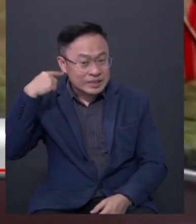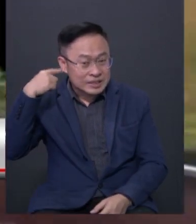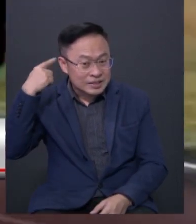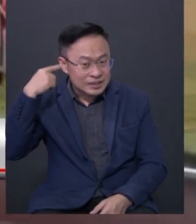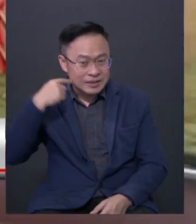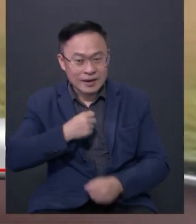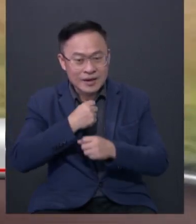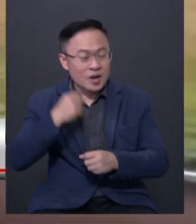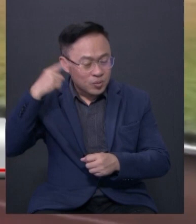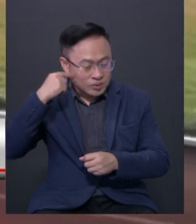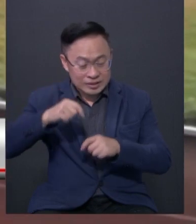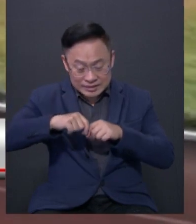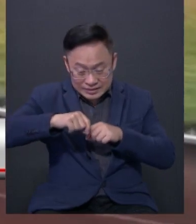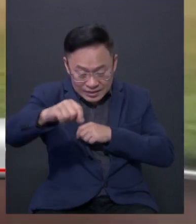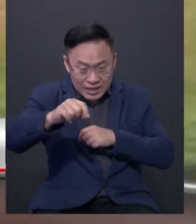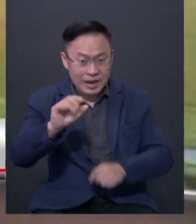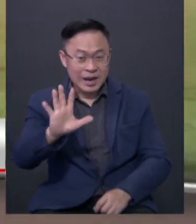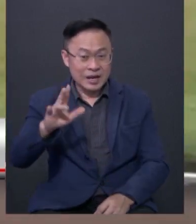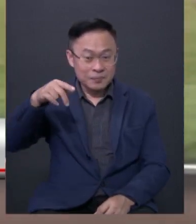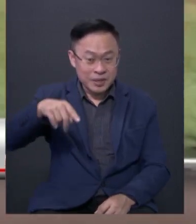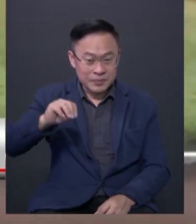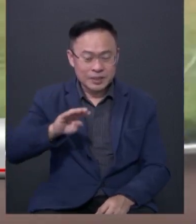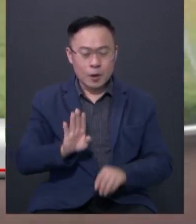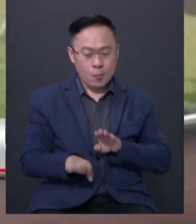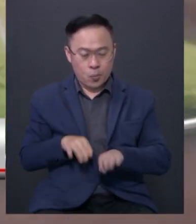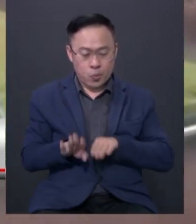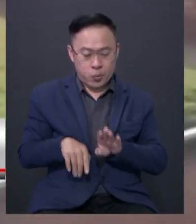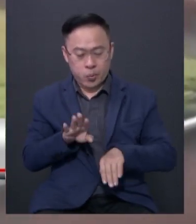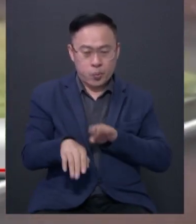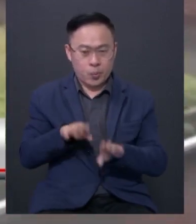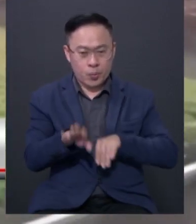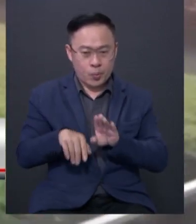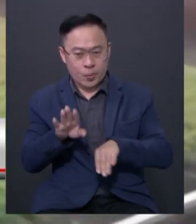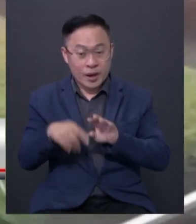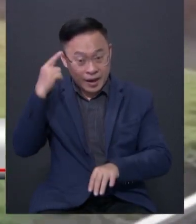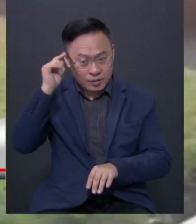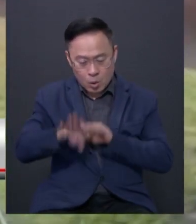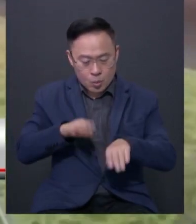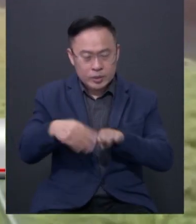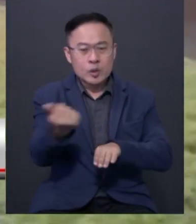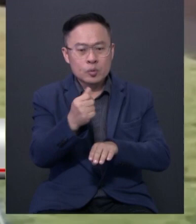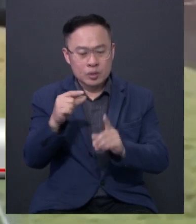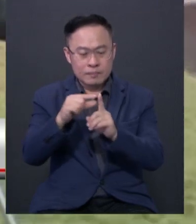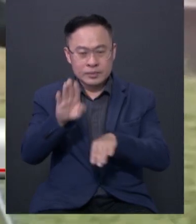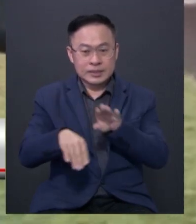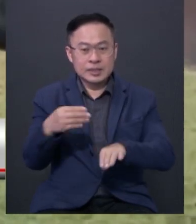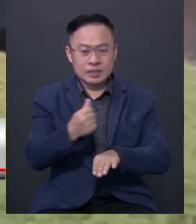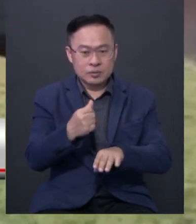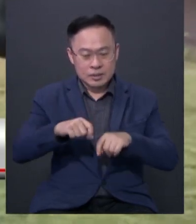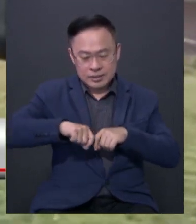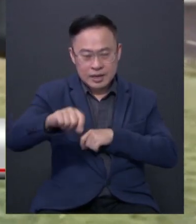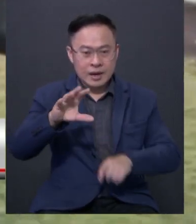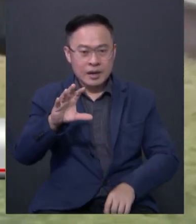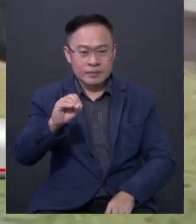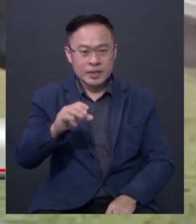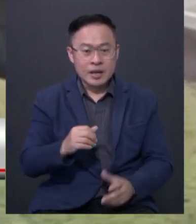เทศไทยในรอบ10ปีนี่คุณอุษาประภาวัฒน์นะคะลงแข่งขันเดิน 5,000 เมตรหญิงรุ่นอายุ70ถึง